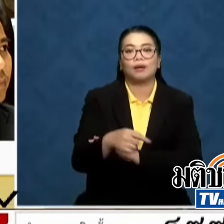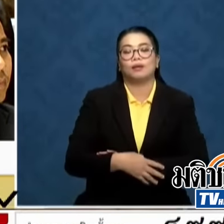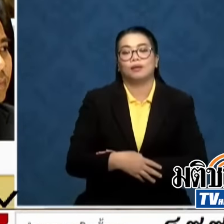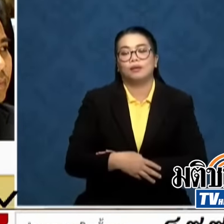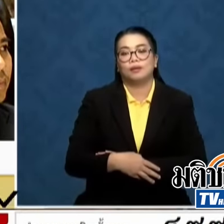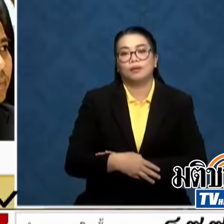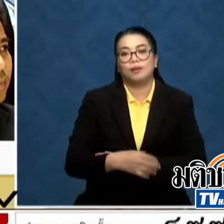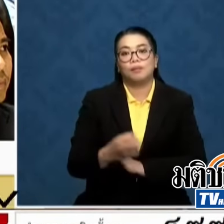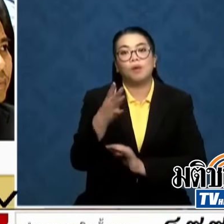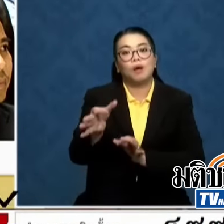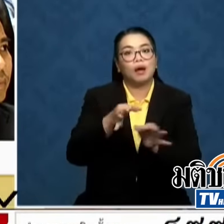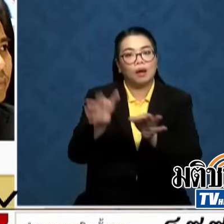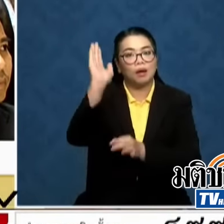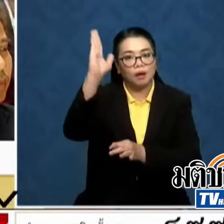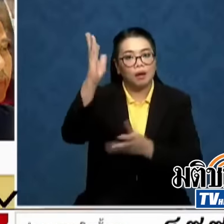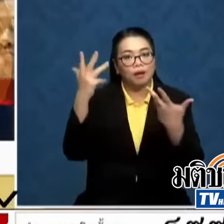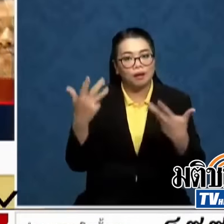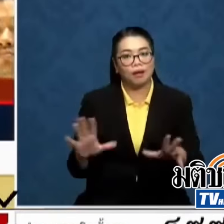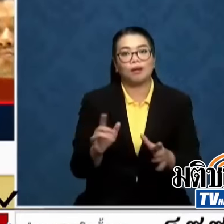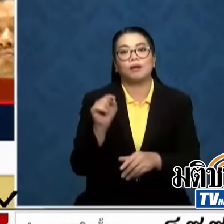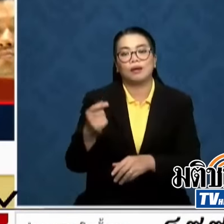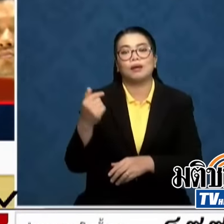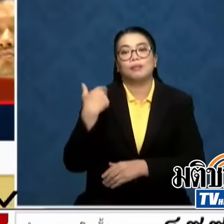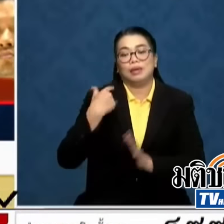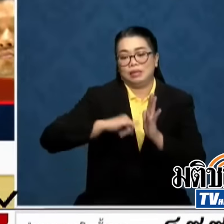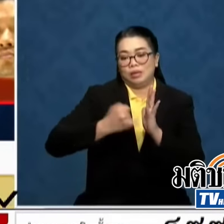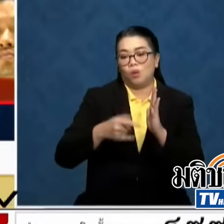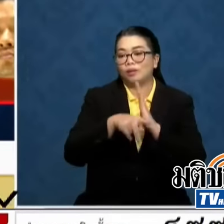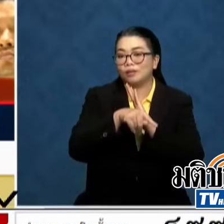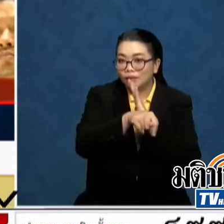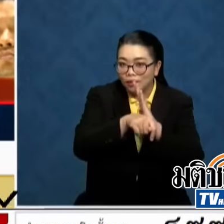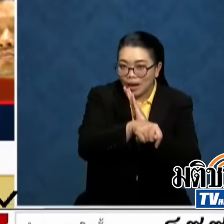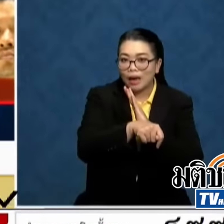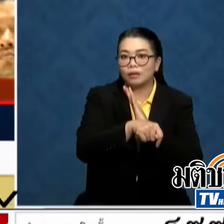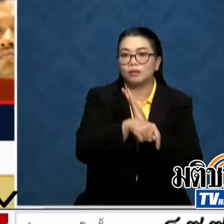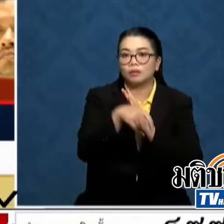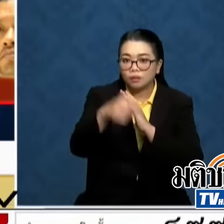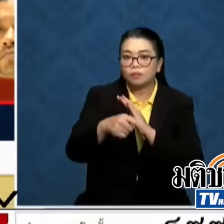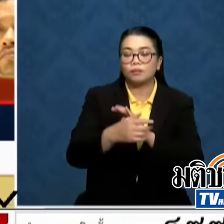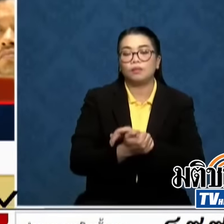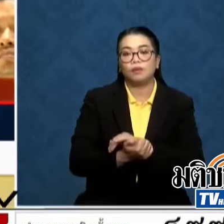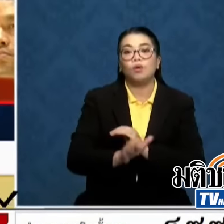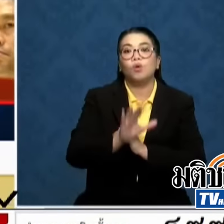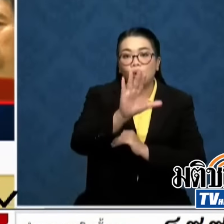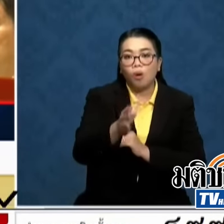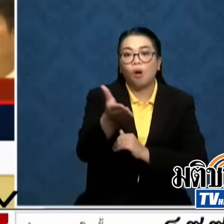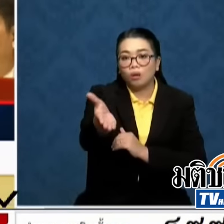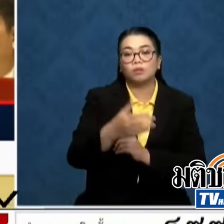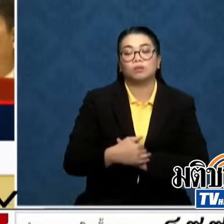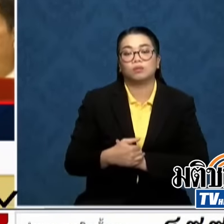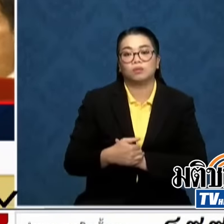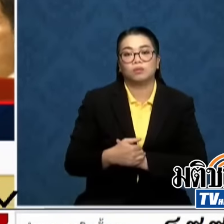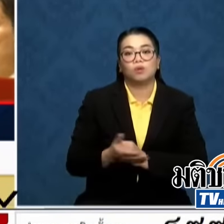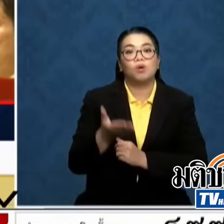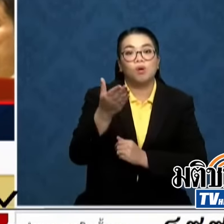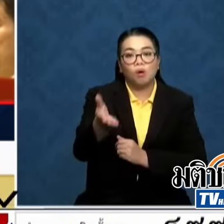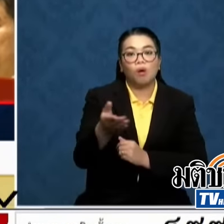ฟินได้อภิปรายไปแล้วเนี่ยมันมีจังหวัดตราดของท่านส.ส.ศักดินัยนุ่มหนูนั่งอยู่ตรง